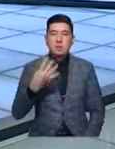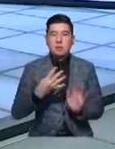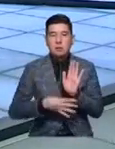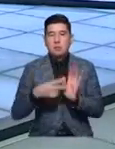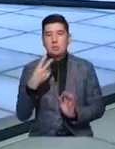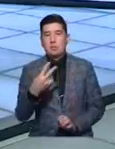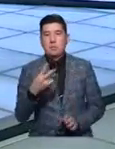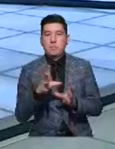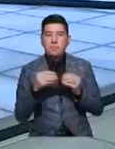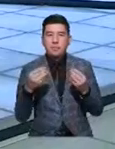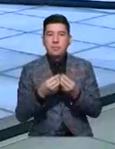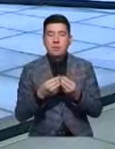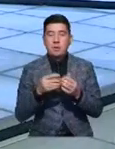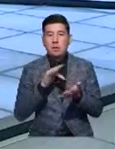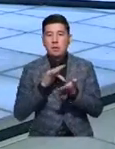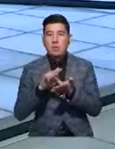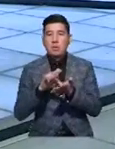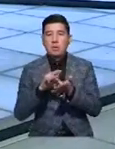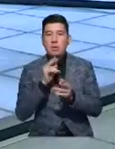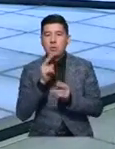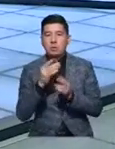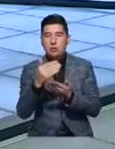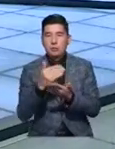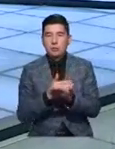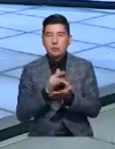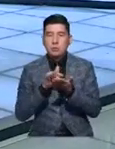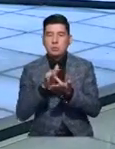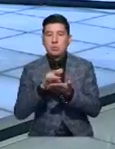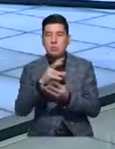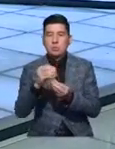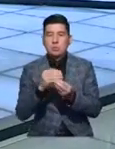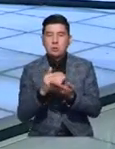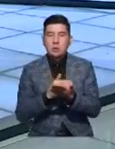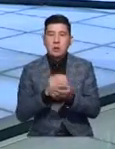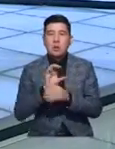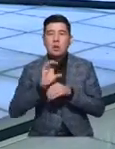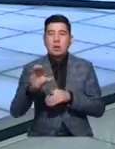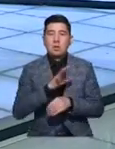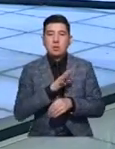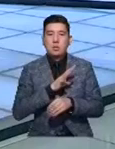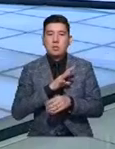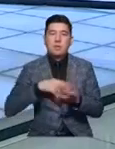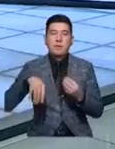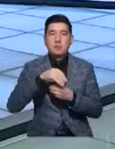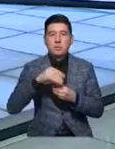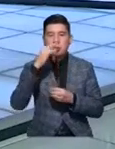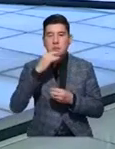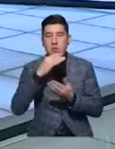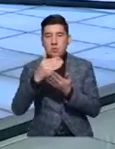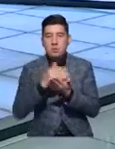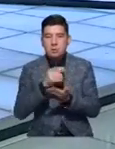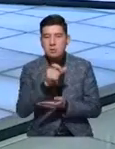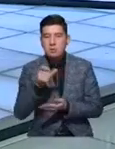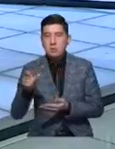их семей. Остальных переправят в последующие дни, заявили в отечественном медиа. После того, как все наши граждане окажутся в Каире,